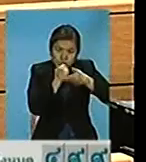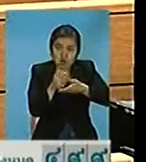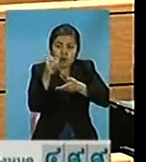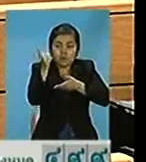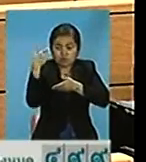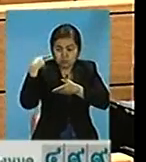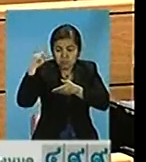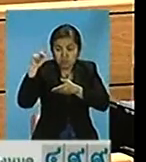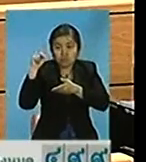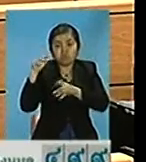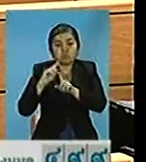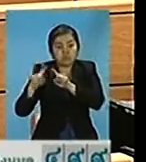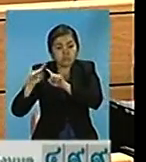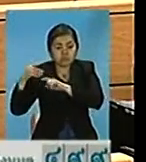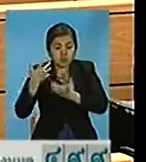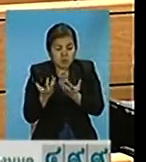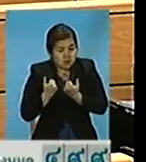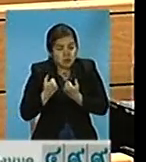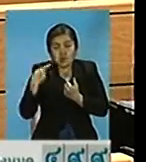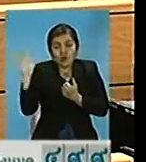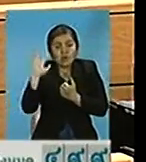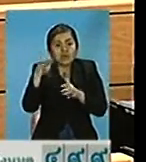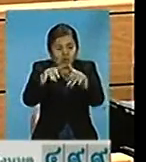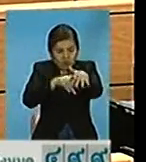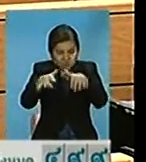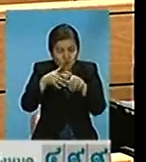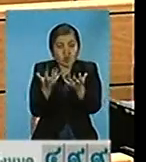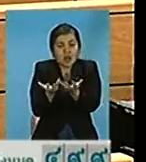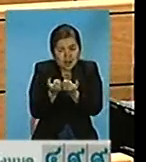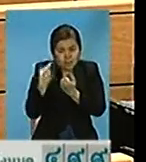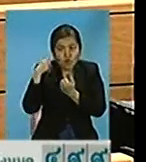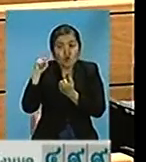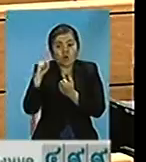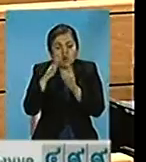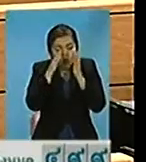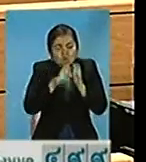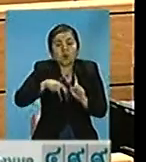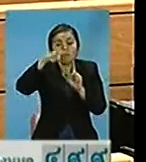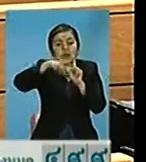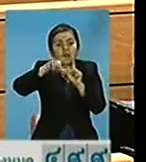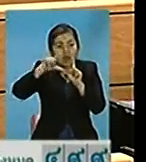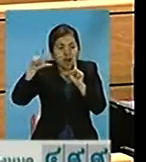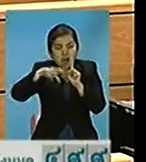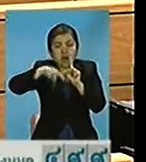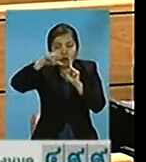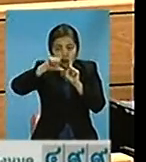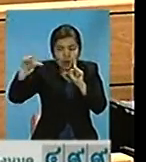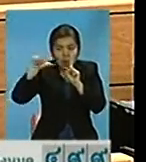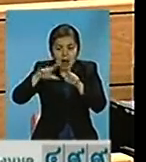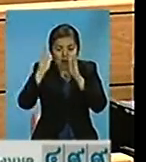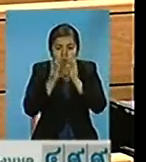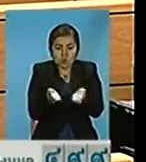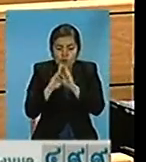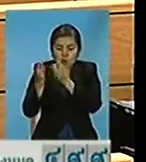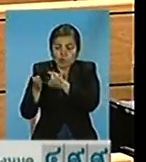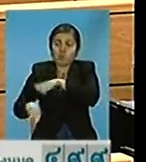ป็นผลประโยชน์ทับซ้อนไม่ใช่ได้ผมด้วยแต่ว่าได้พี่น้องอีกประมาณล้านคนประมาณ 3-4 แสนครอบครั